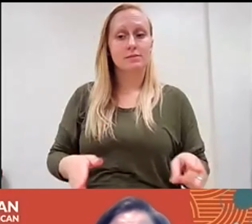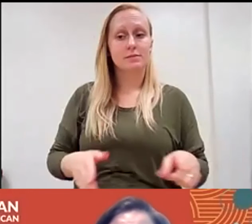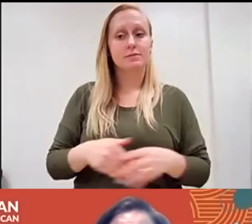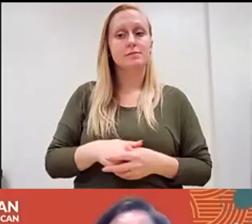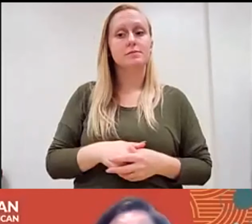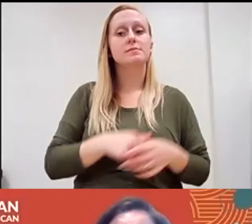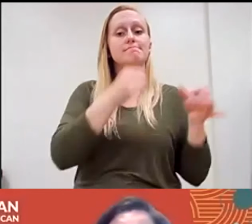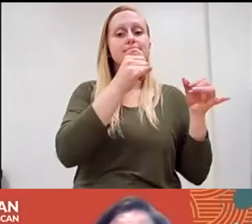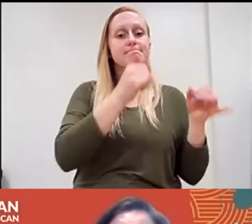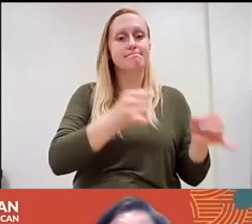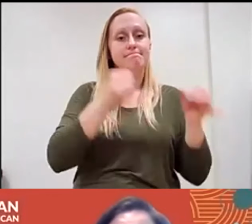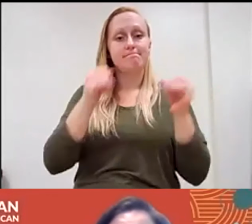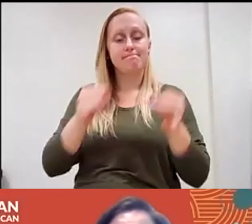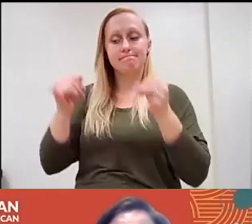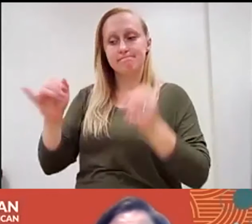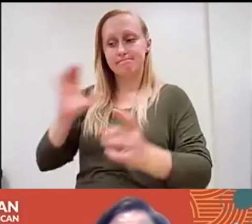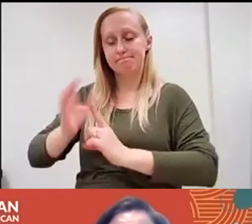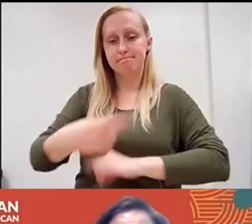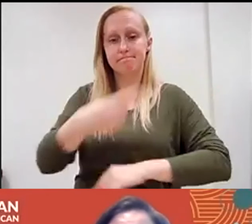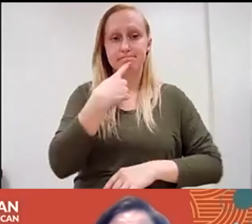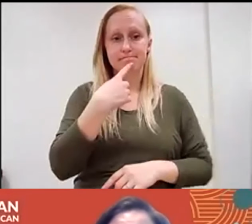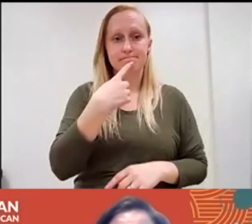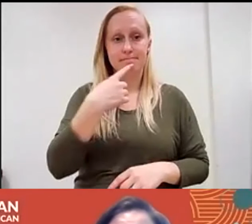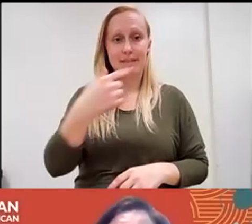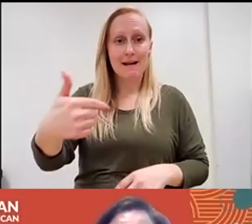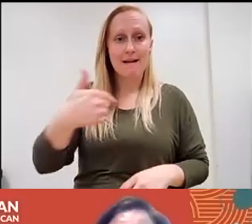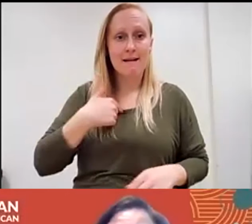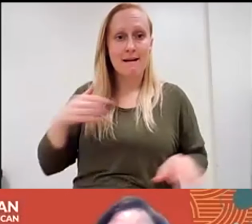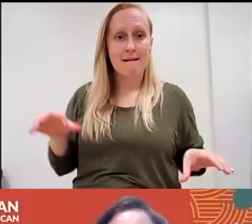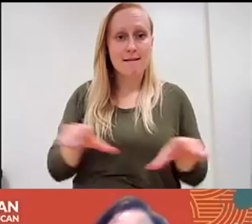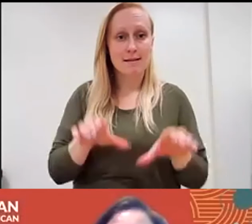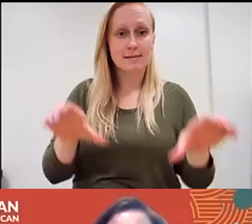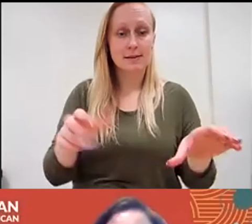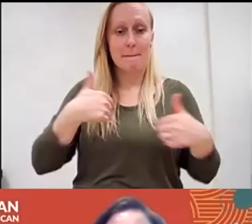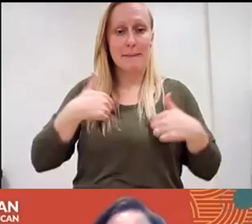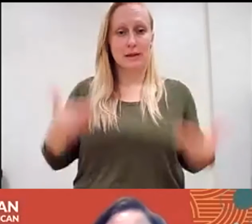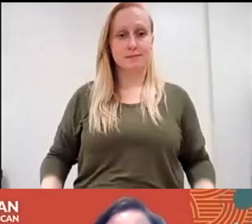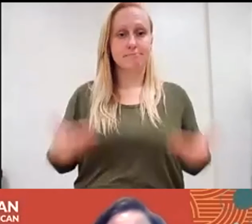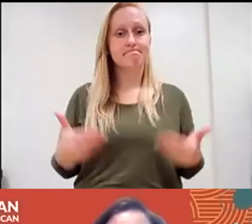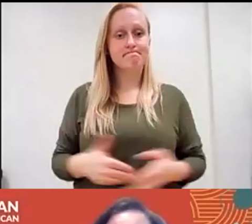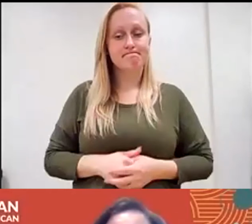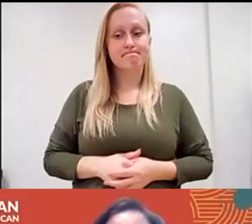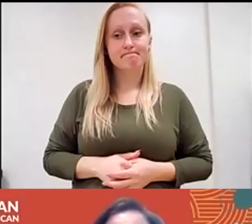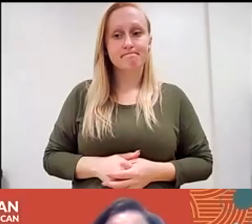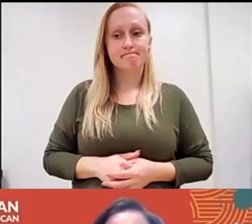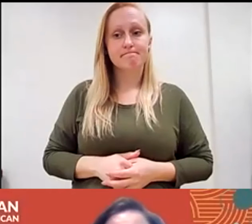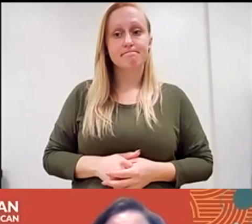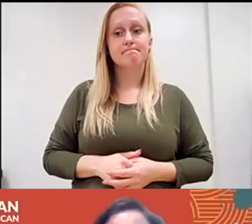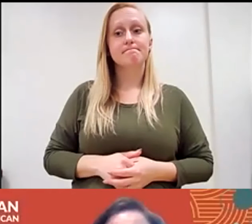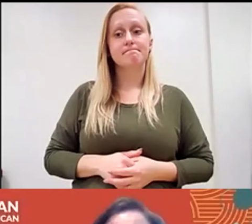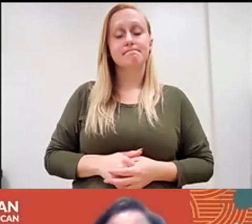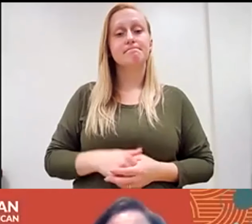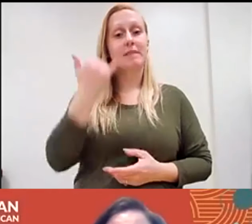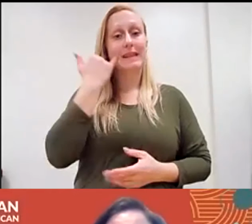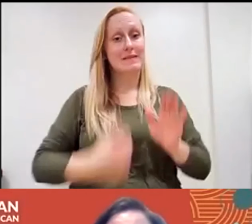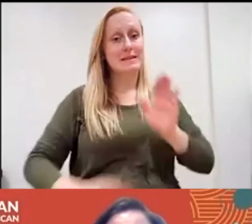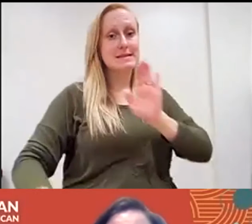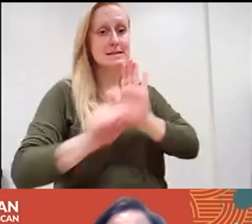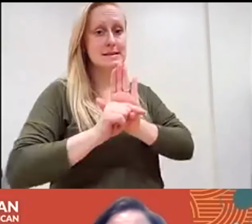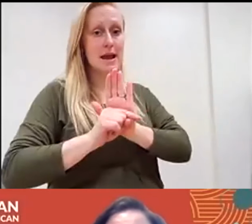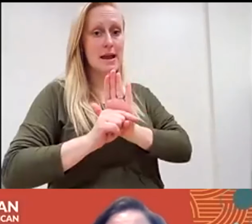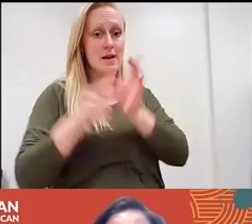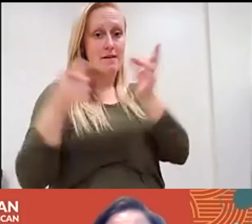indigenous cultures will say, I did it. It was me. If there's a negative outcome, the issue